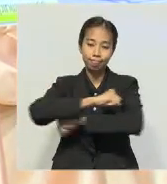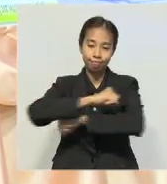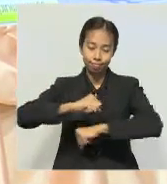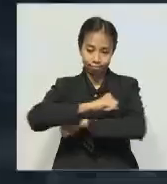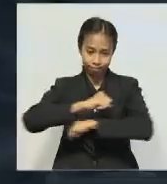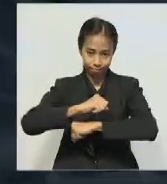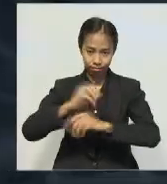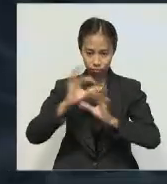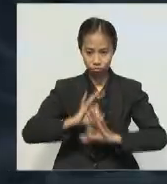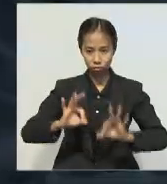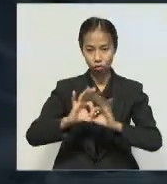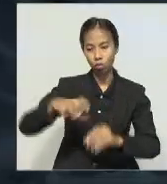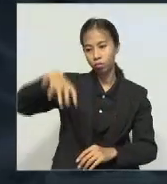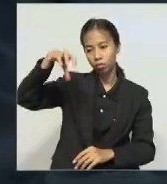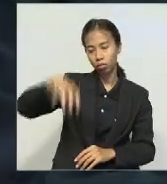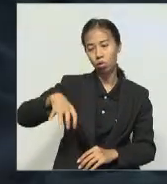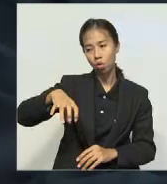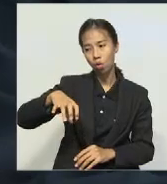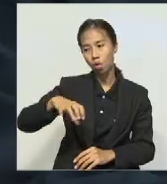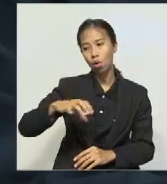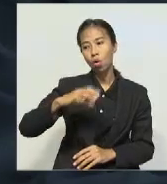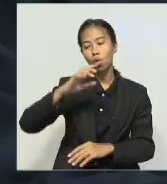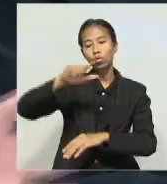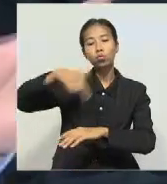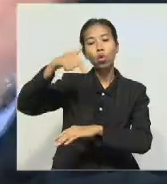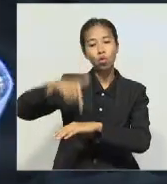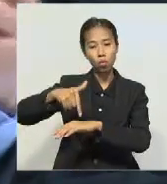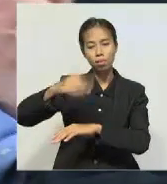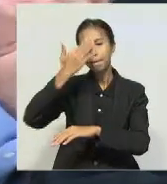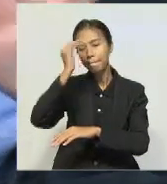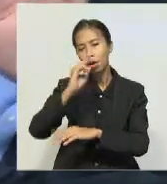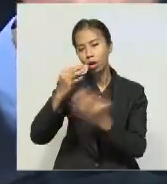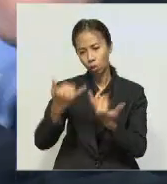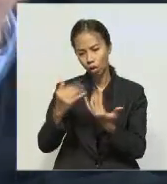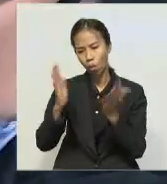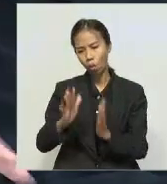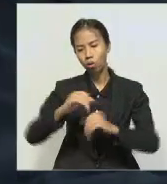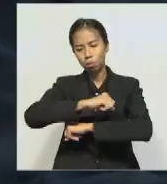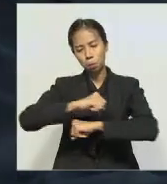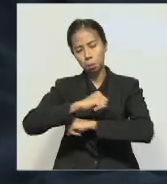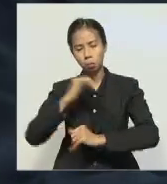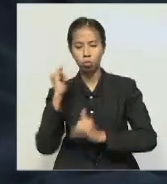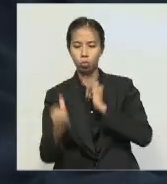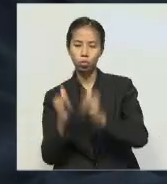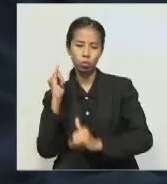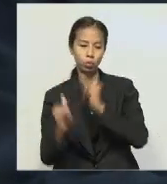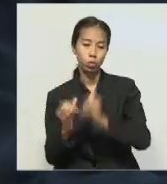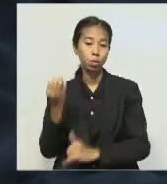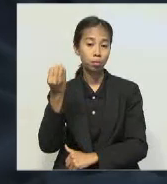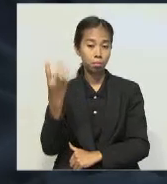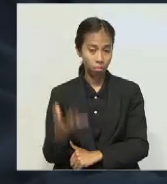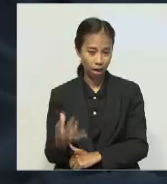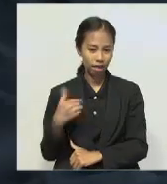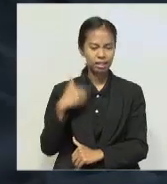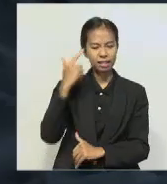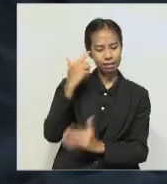ลังกายโดยเฉพาะที่สวนลุมพินีเพราะว่าตอนนี้เนี่ยเรื่องของกระแสการออกกำลังกายก็เยอะประชาชนก็มาออกกำลังกายกันเยอะ